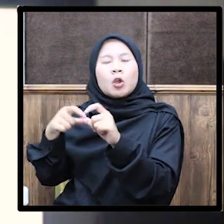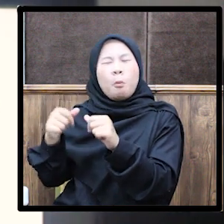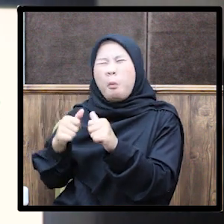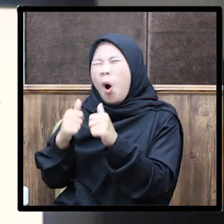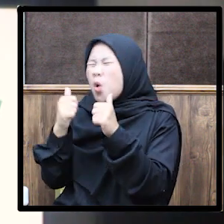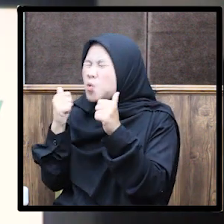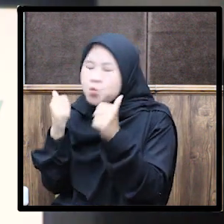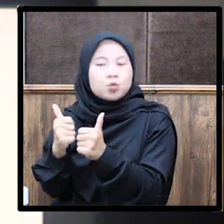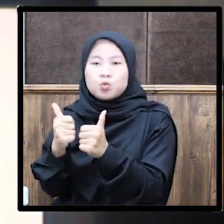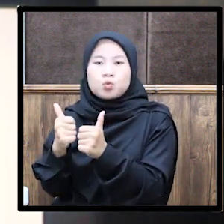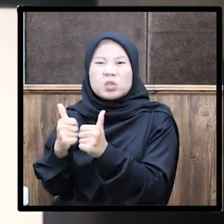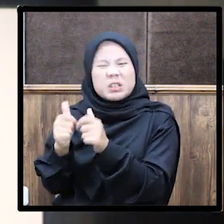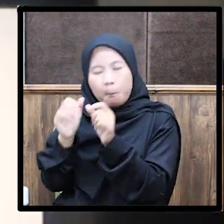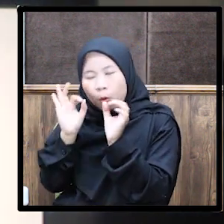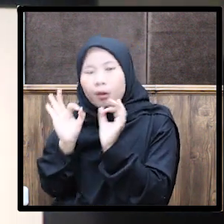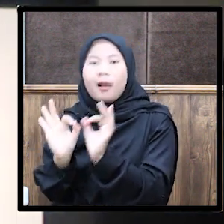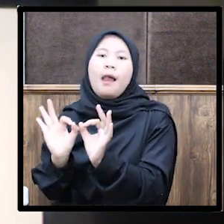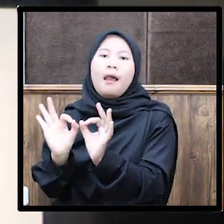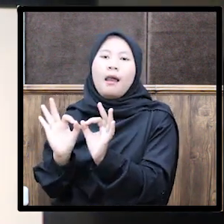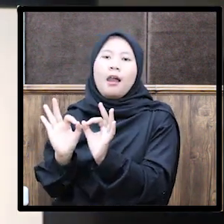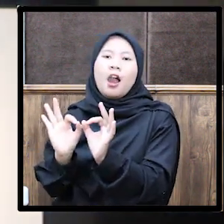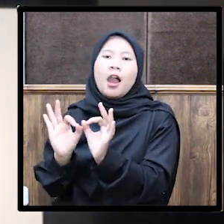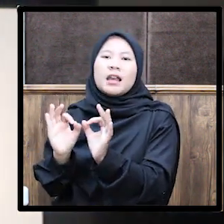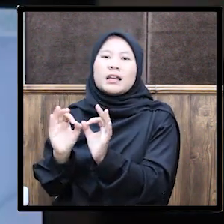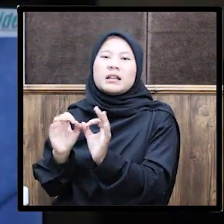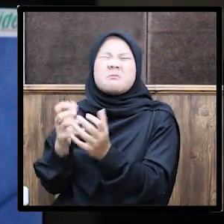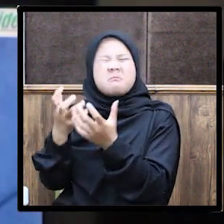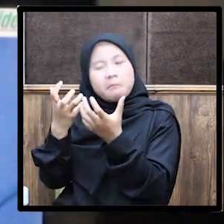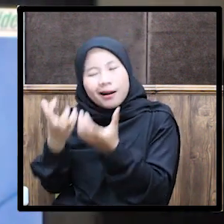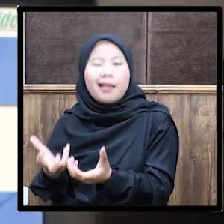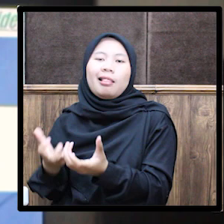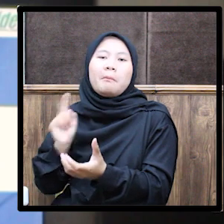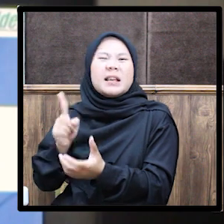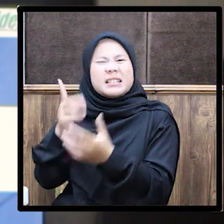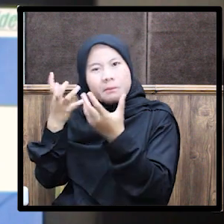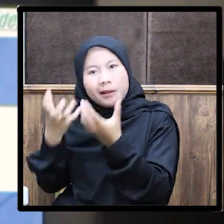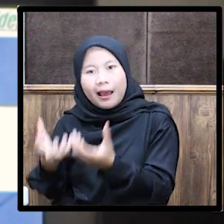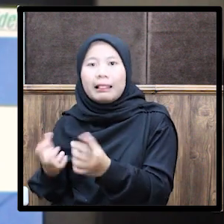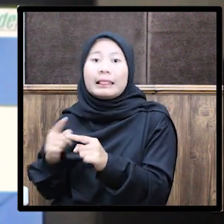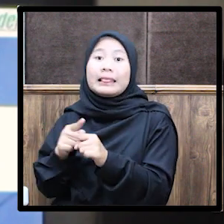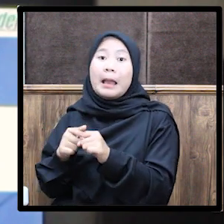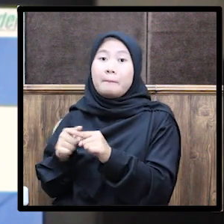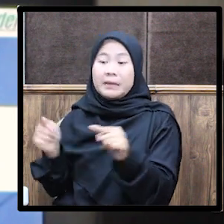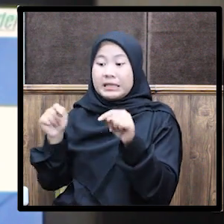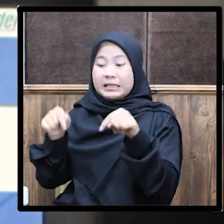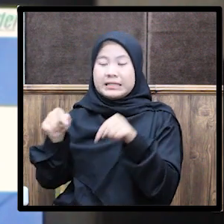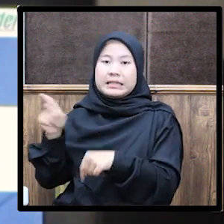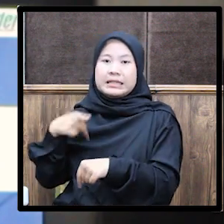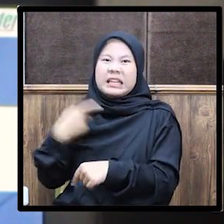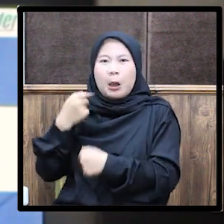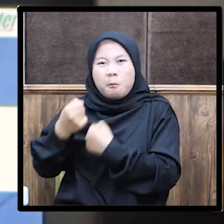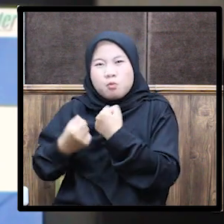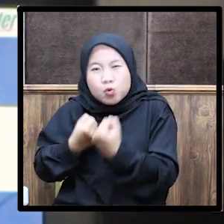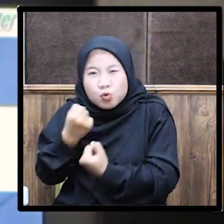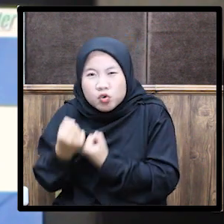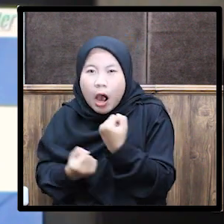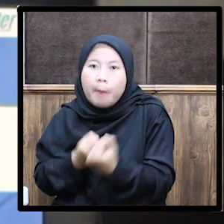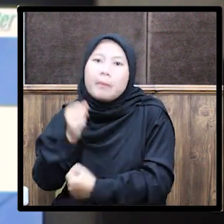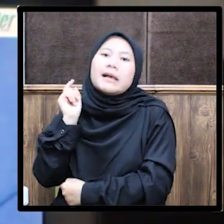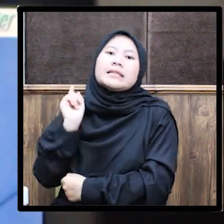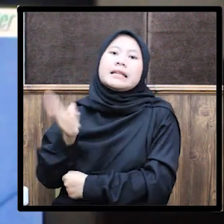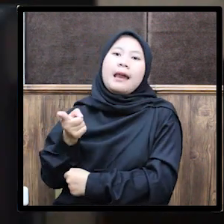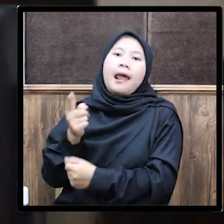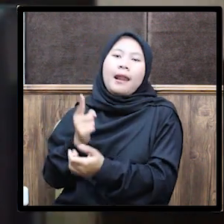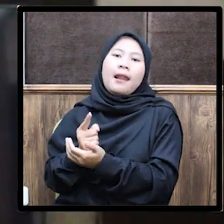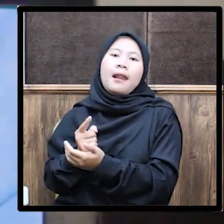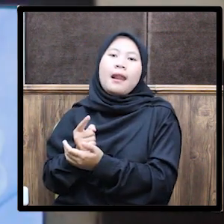Tetapi sedemikian keadaannya harus memastikan teman-teman difabel menggunakan hak pilih di TPS seperti itu terlayani